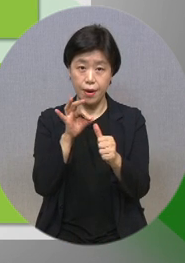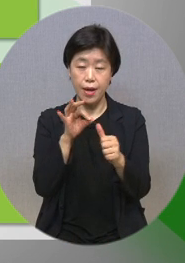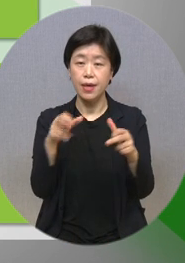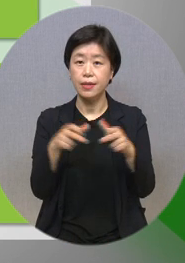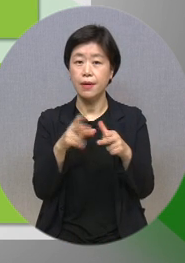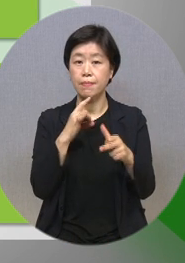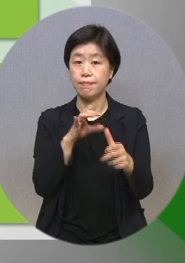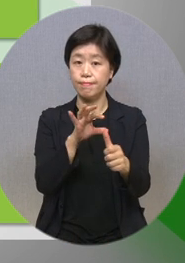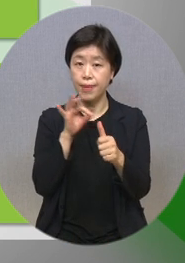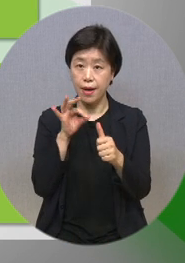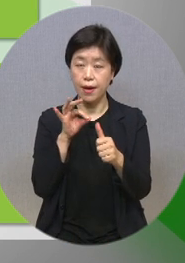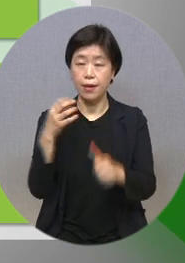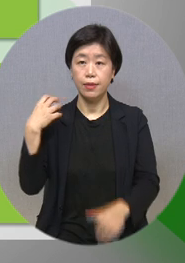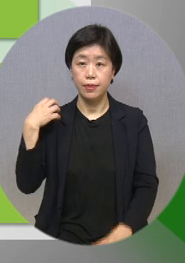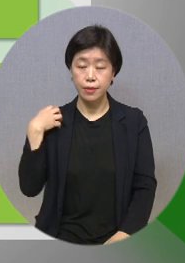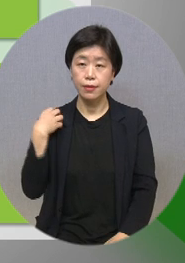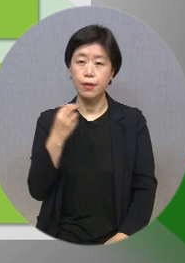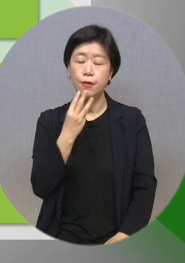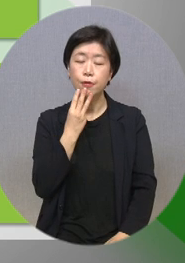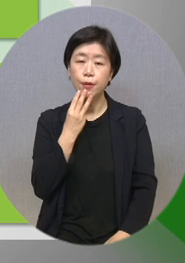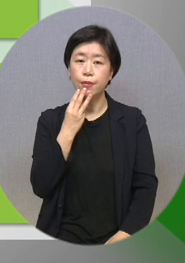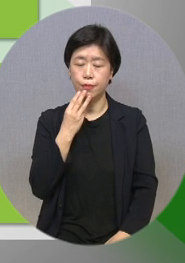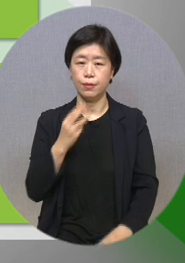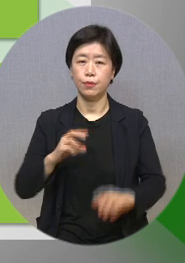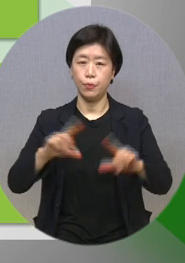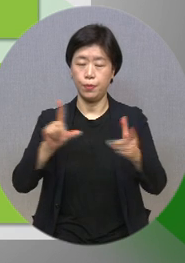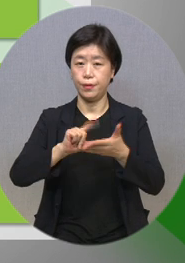채용하며 담당지사는 서울 동부지사입니다.